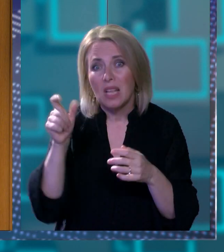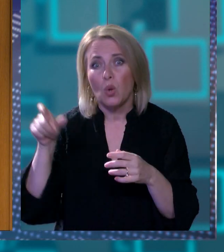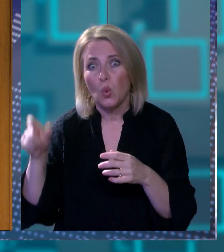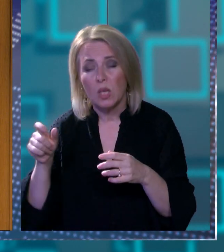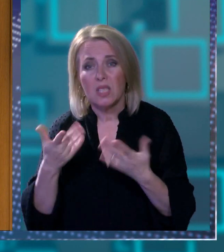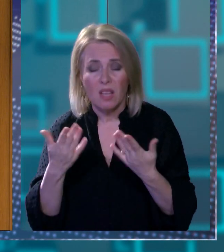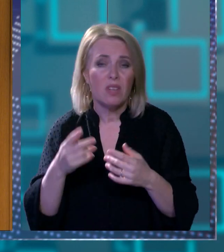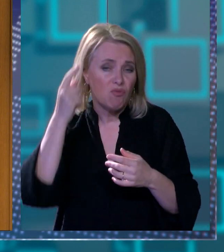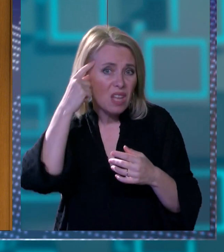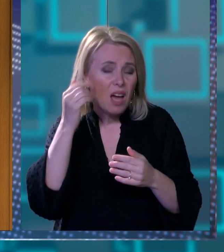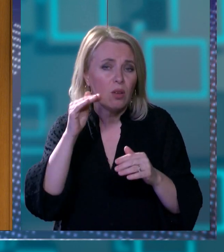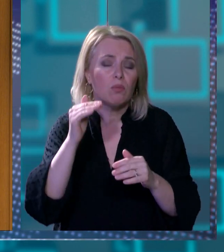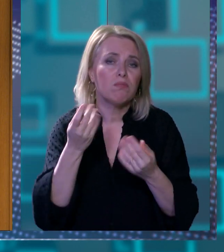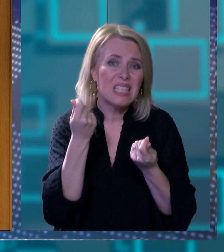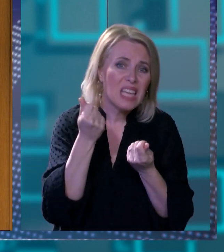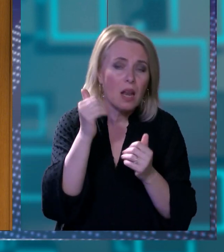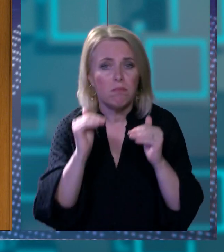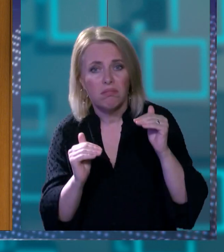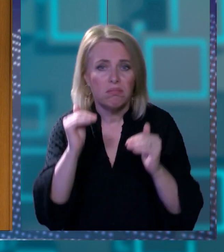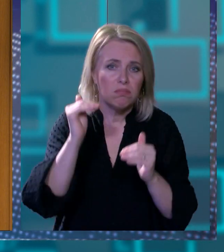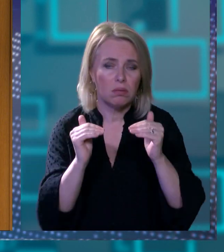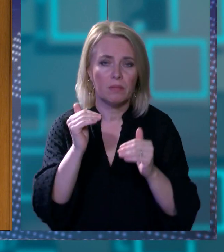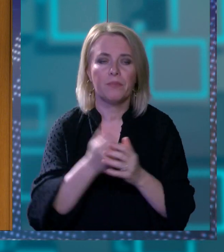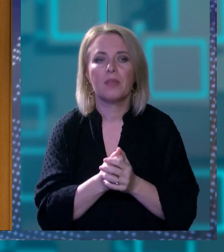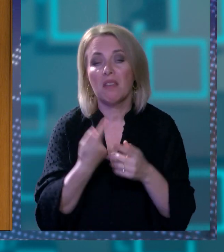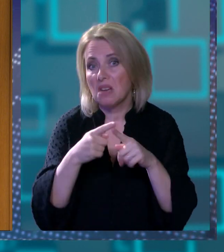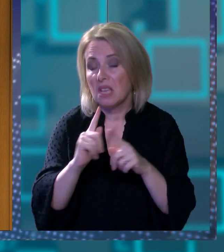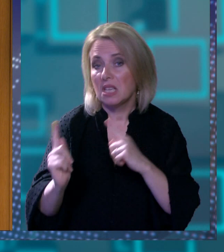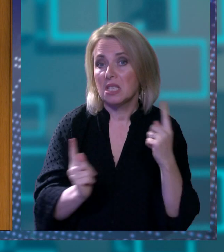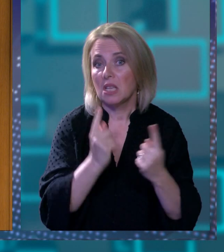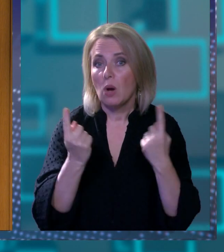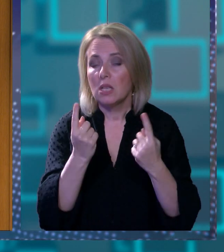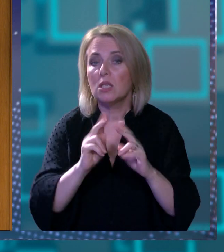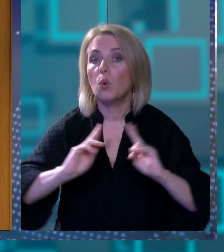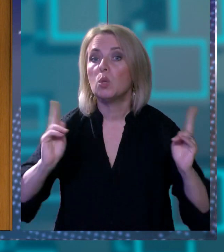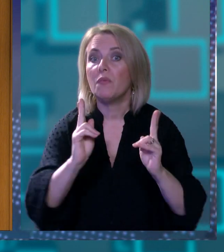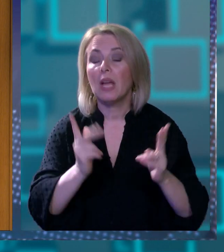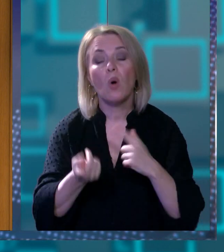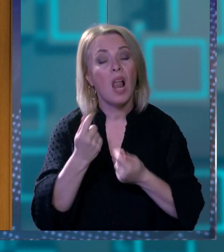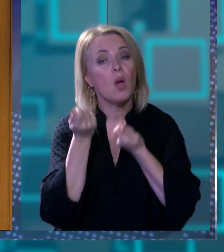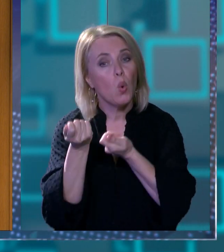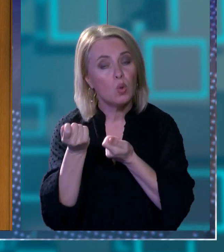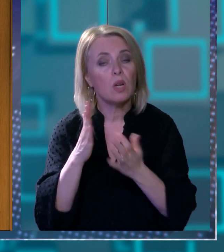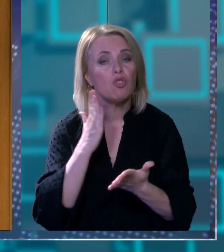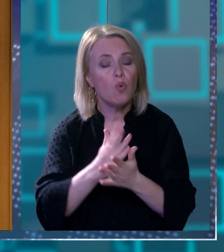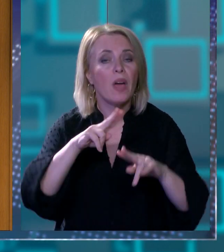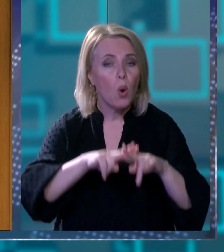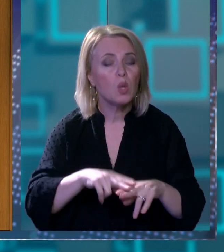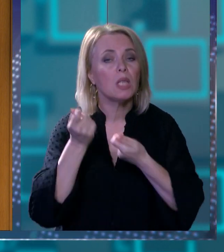oscilacije u cijenama i zbog financijske i ekonomske situacije u svijetu. Međutim, usluga će uvijek biti usluga i ona uvijek mora